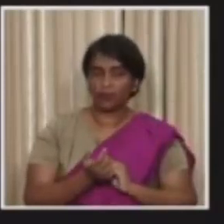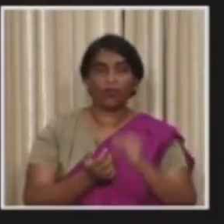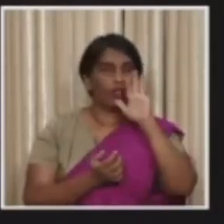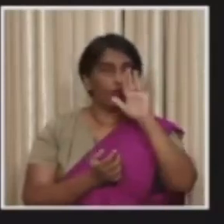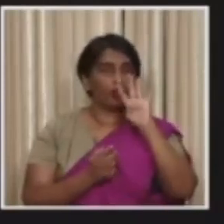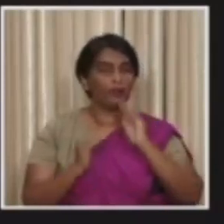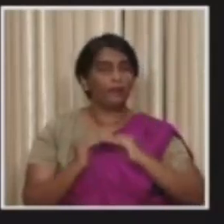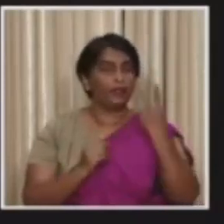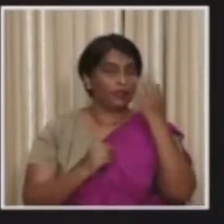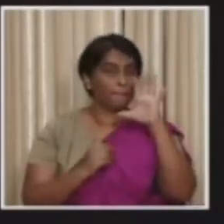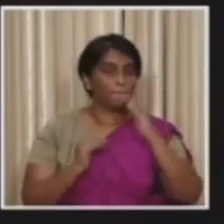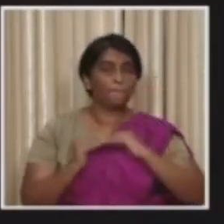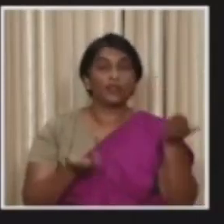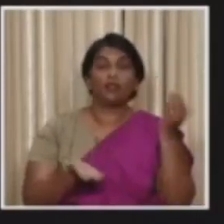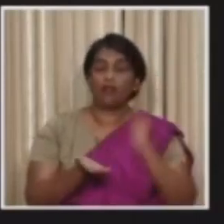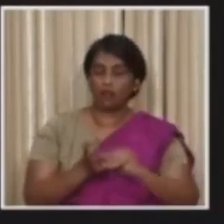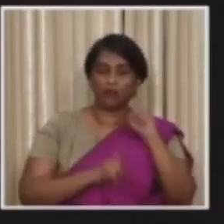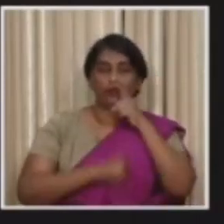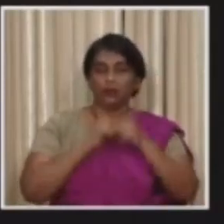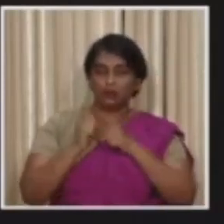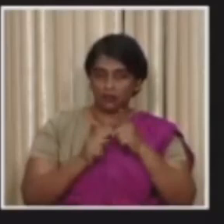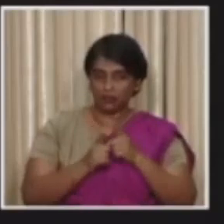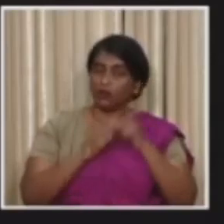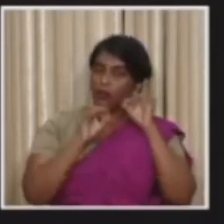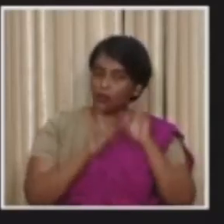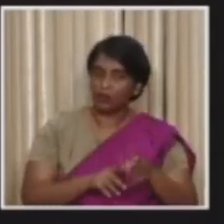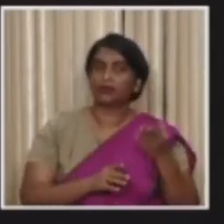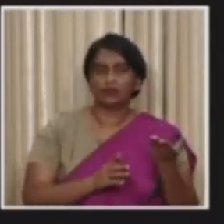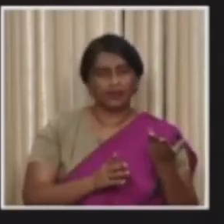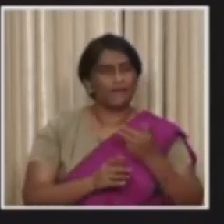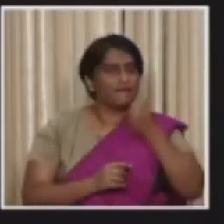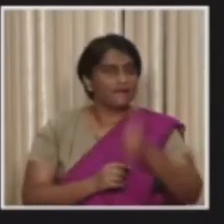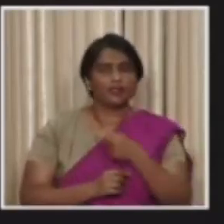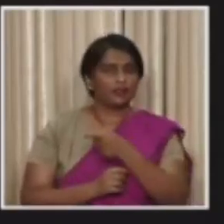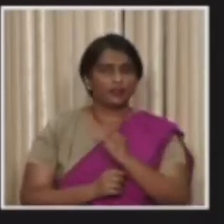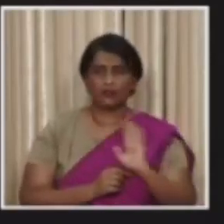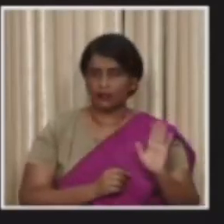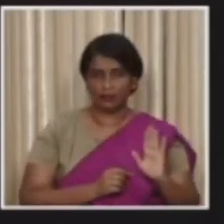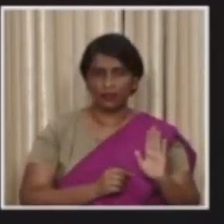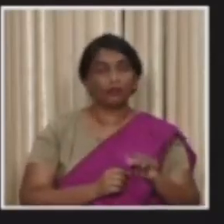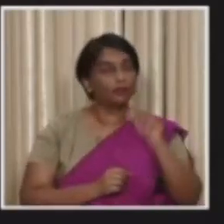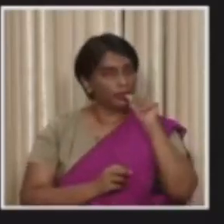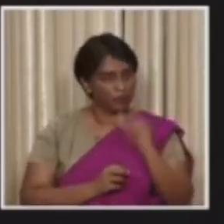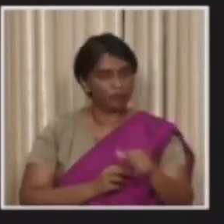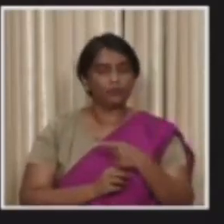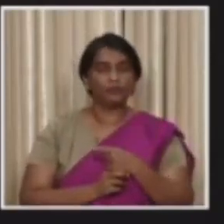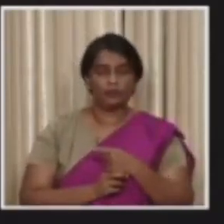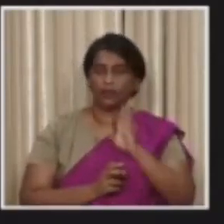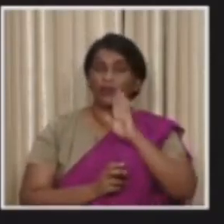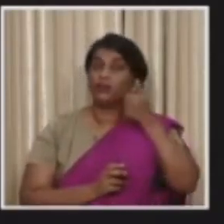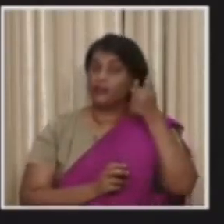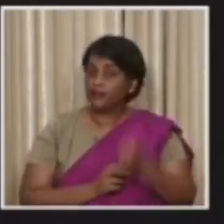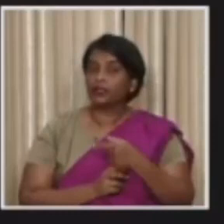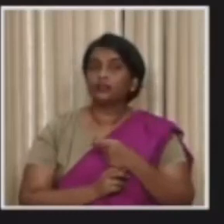94න් පස්සේ 2005න් පස්සේ තව කතාවක් කියනවා. ඉතින් ඕක නෙමෙයි වැදගත්. ඇත්ත වශයෙන්ම වැදගත්